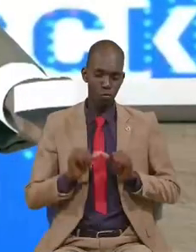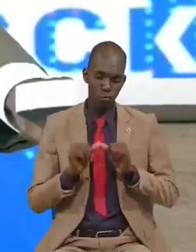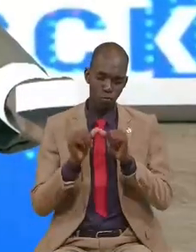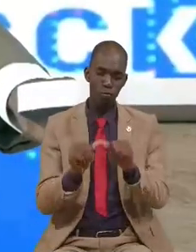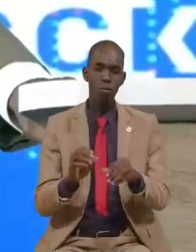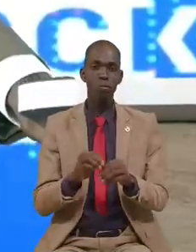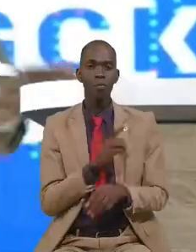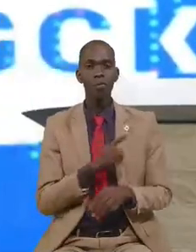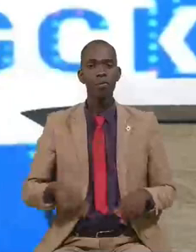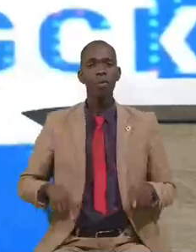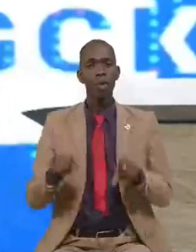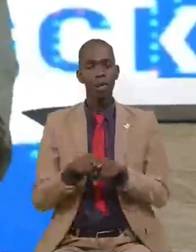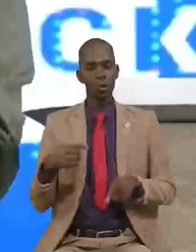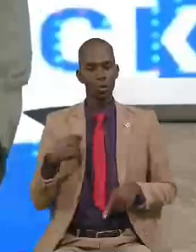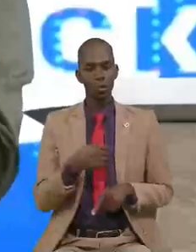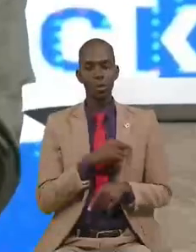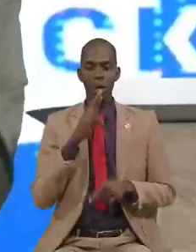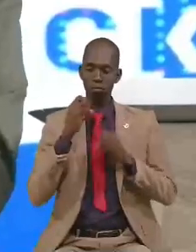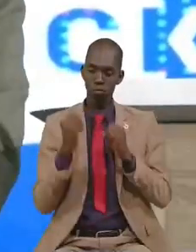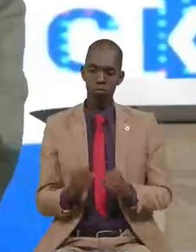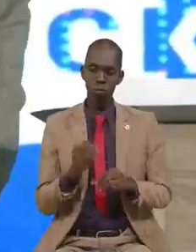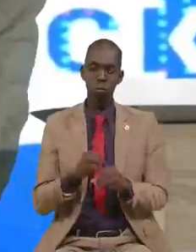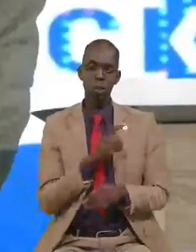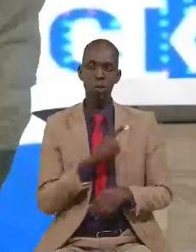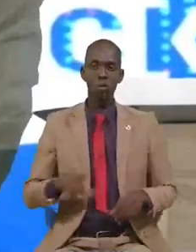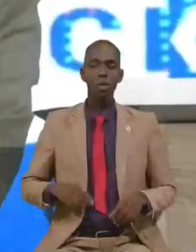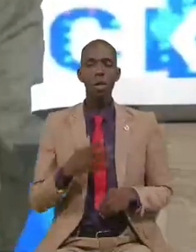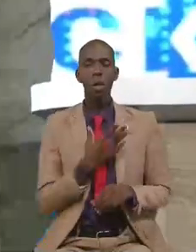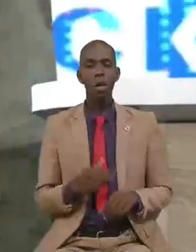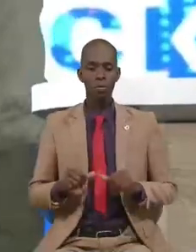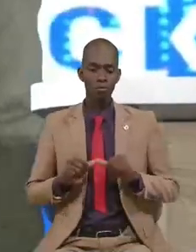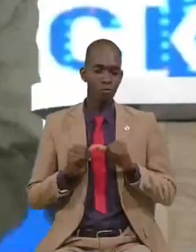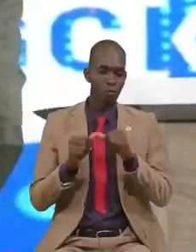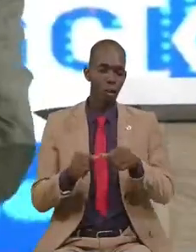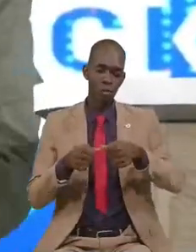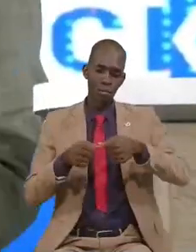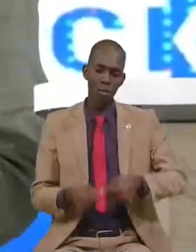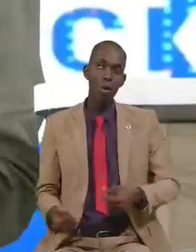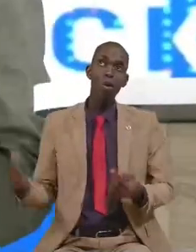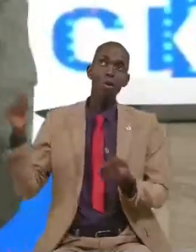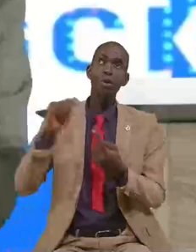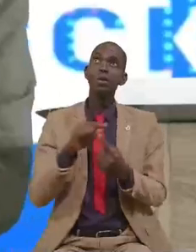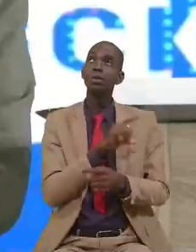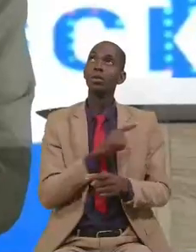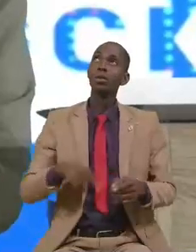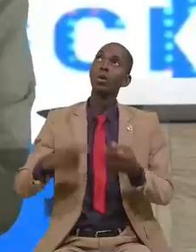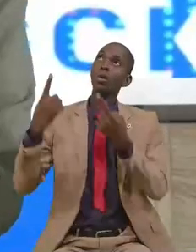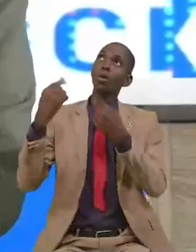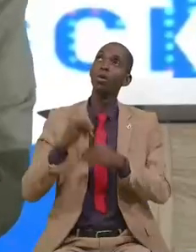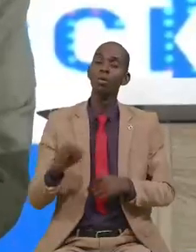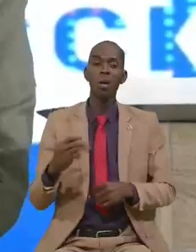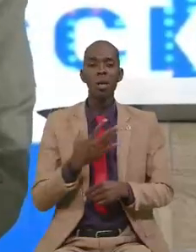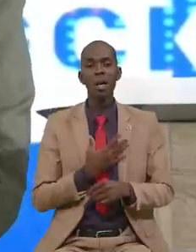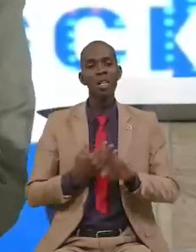Ils seront fermes dans le Seigneur comme nous aussi nous sommes fermes. Ils vont demeurer jusqu'au retour du Seigneur. Et alors, grande sera